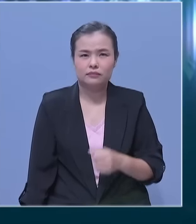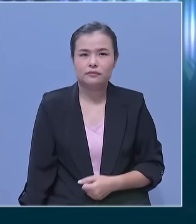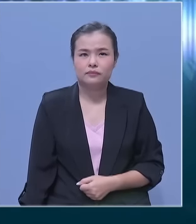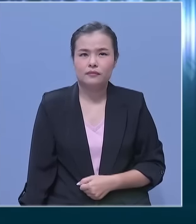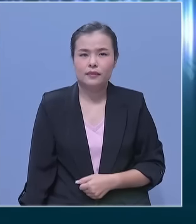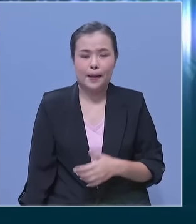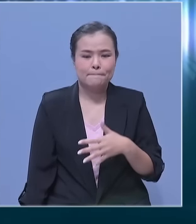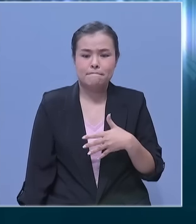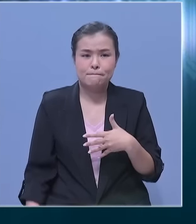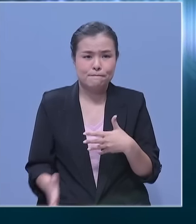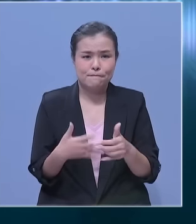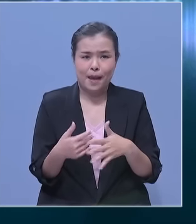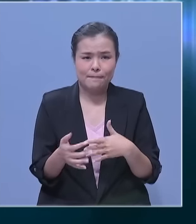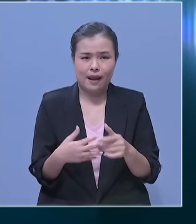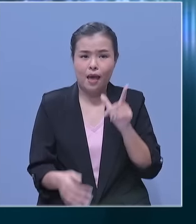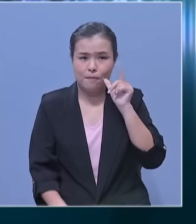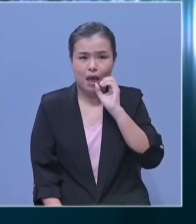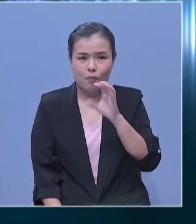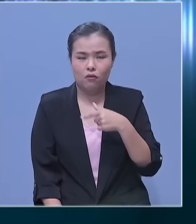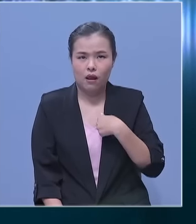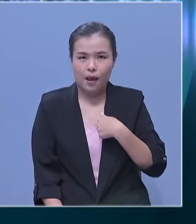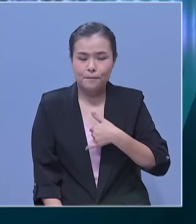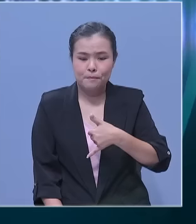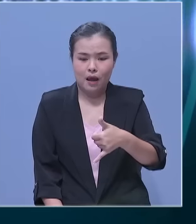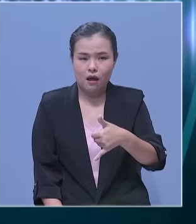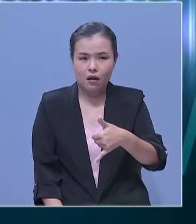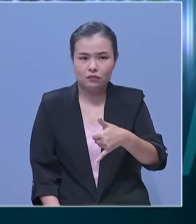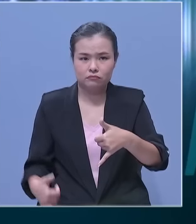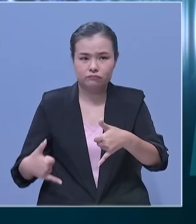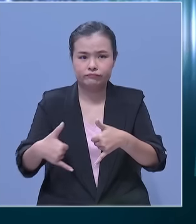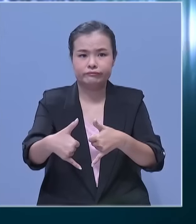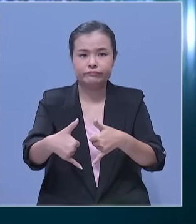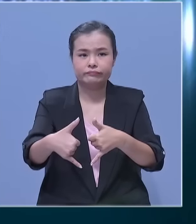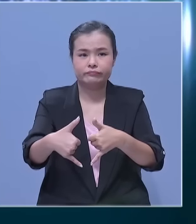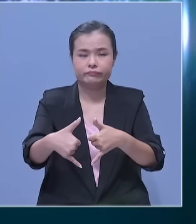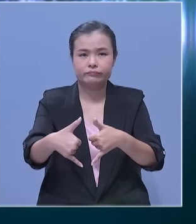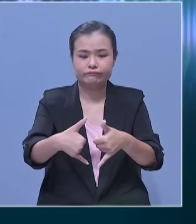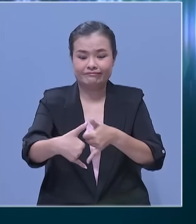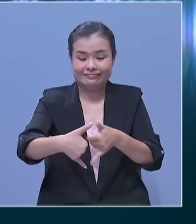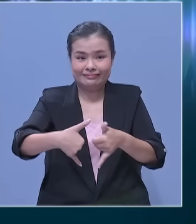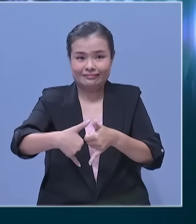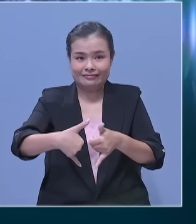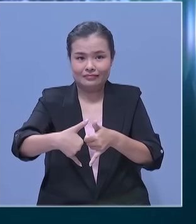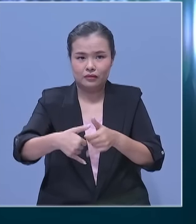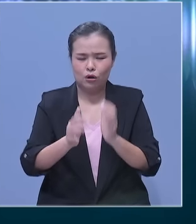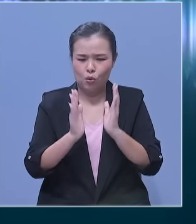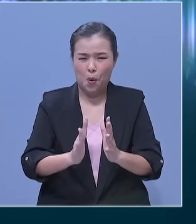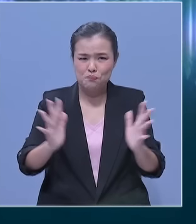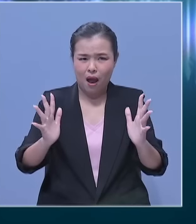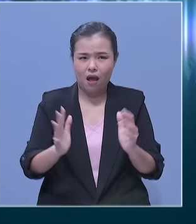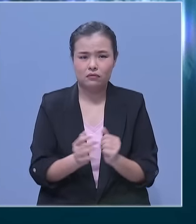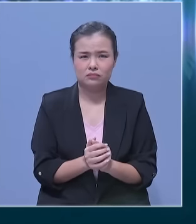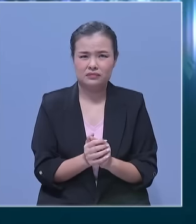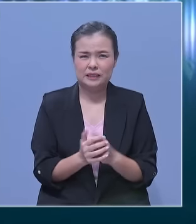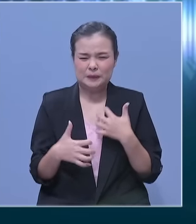เขาบอกว่าไม่เป็นไรครับไม่เป็นไรค่ะพอเราก้าวขาจะเดินไปเขาก็เดินมาตัวมาขวางหน้าผมมาอีกอะข้างในคนมันเยอะแล้วเข้าไป